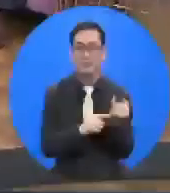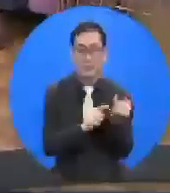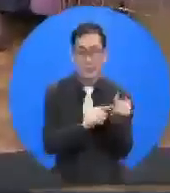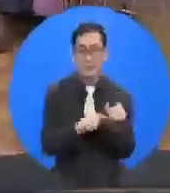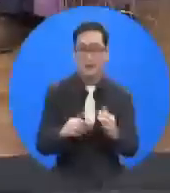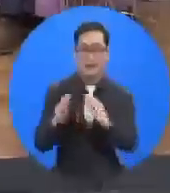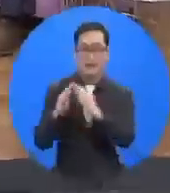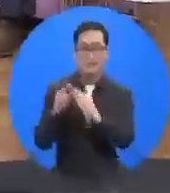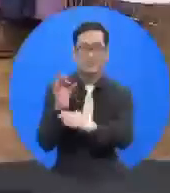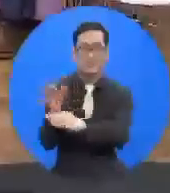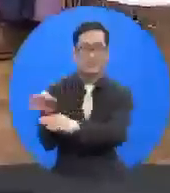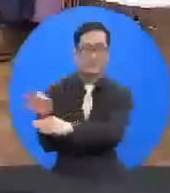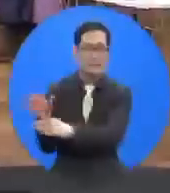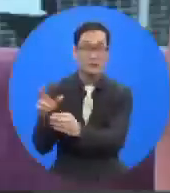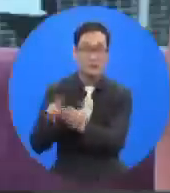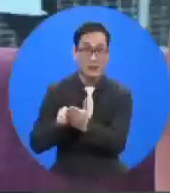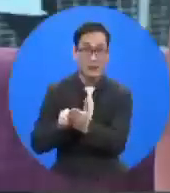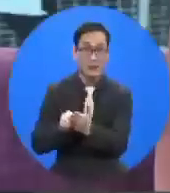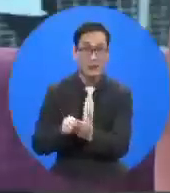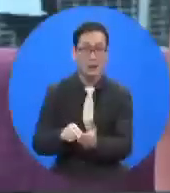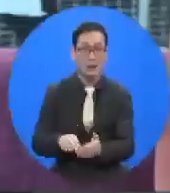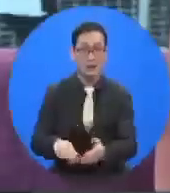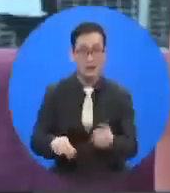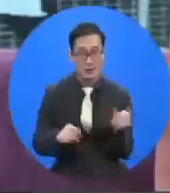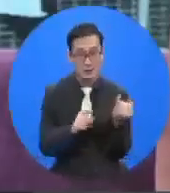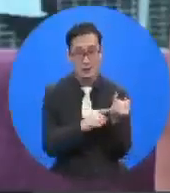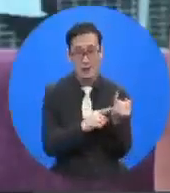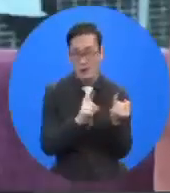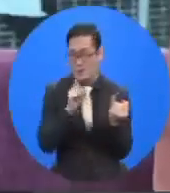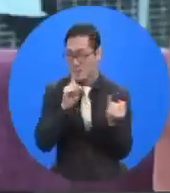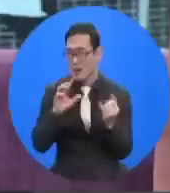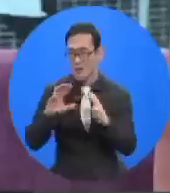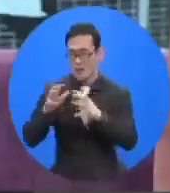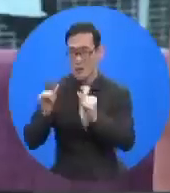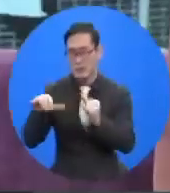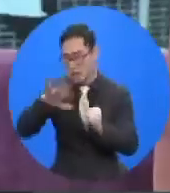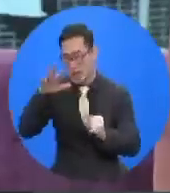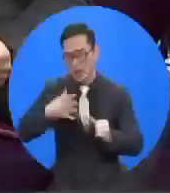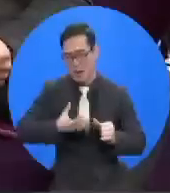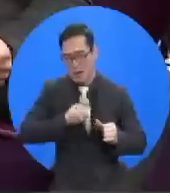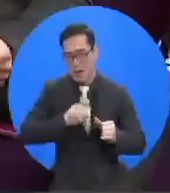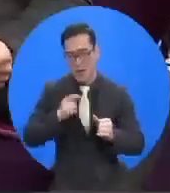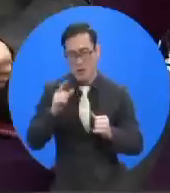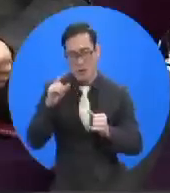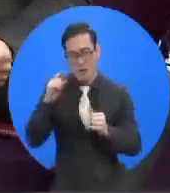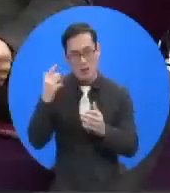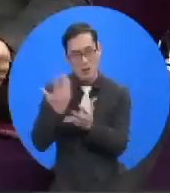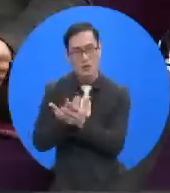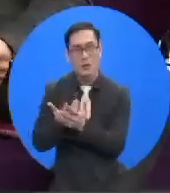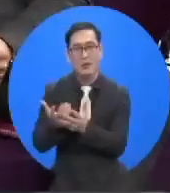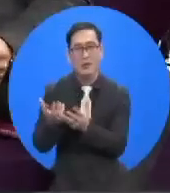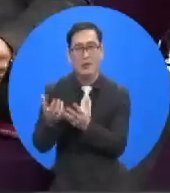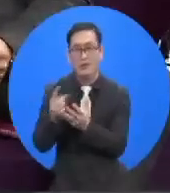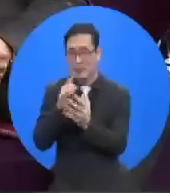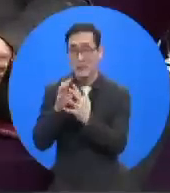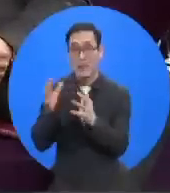투기 논란으로 온 나라가 시끄러운데 빙상계의 미투 좀